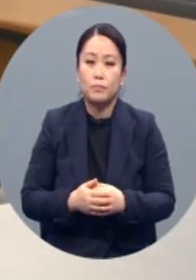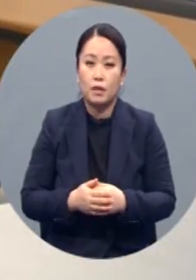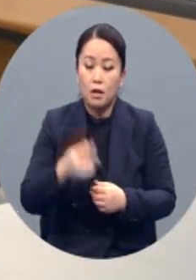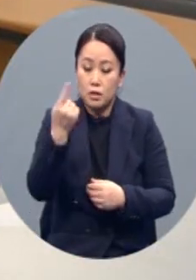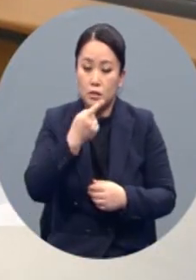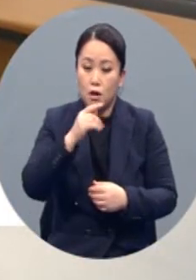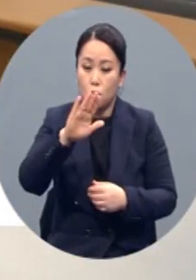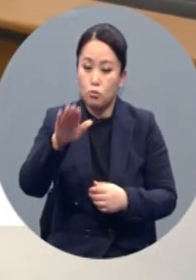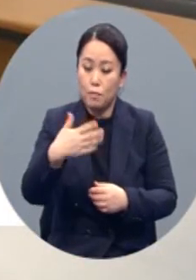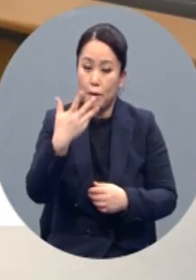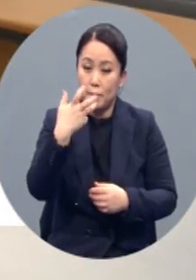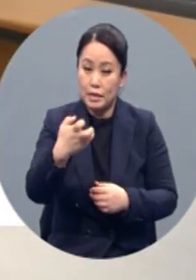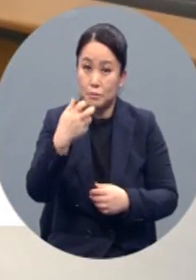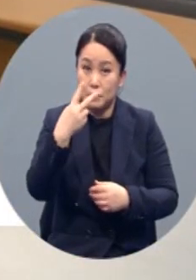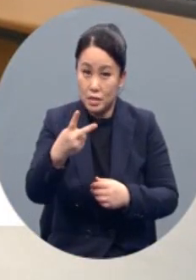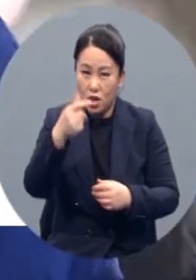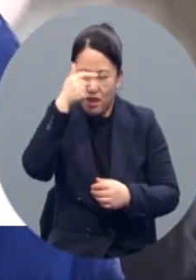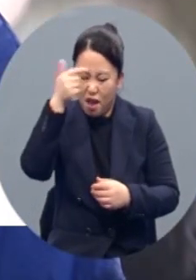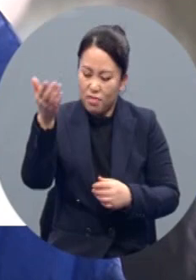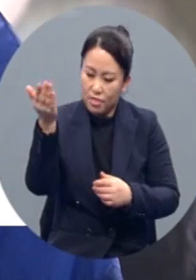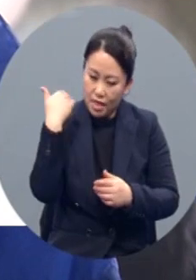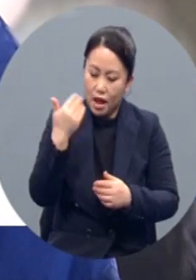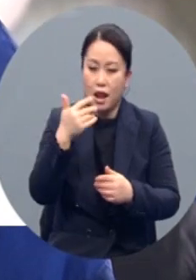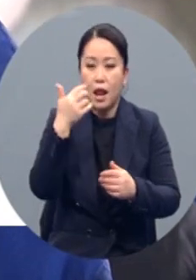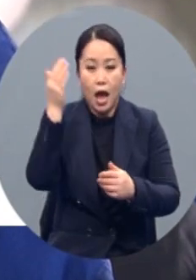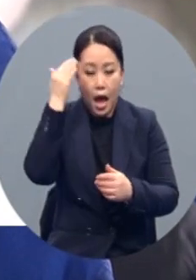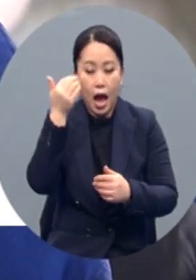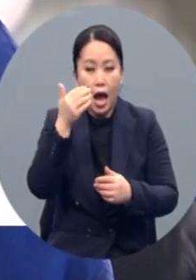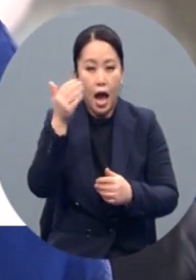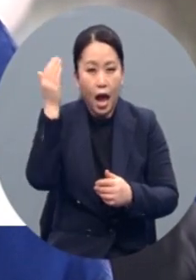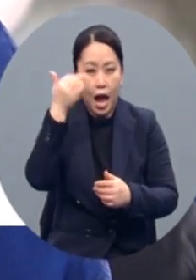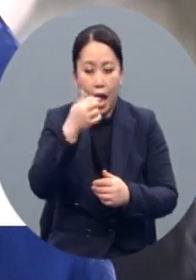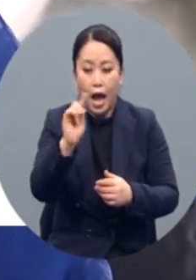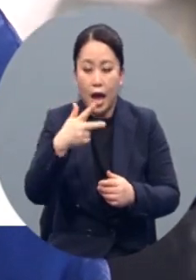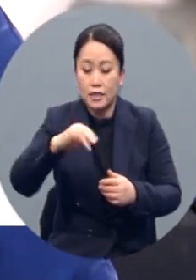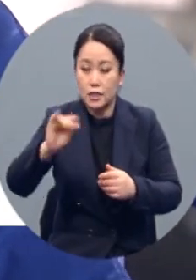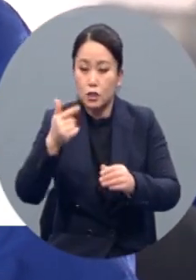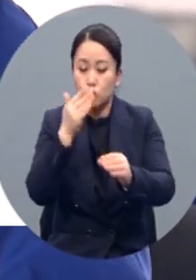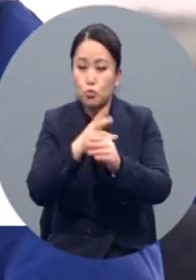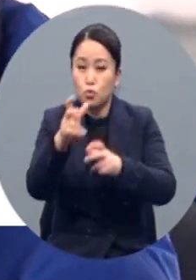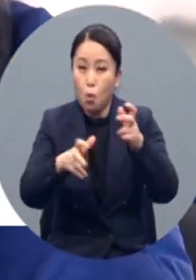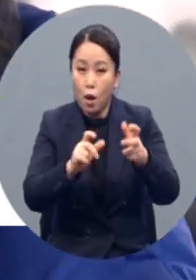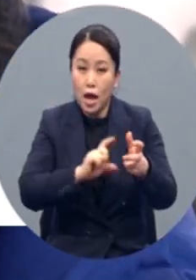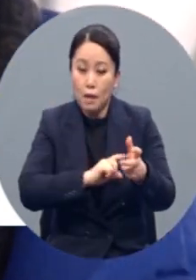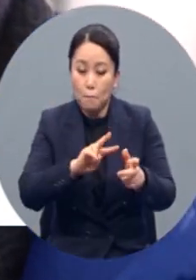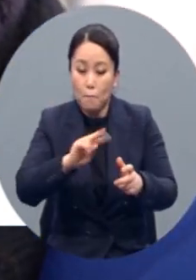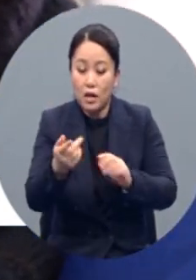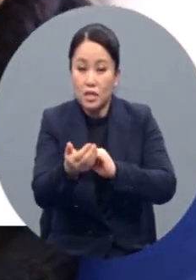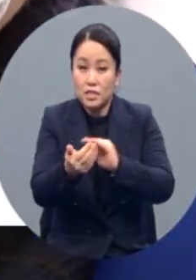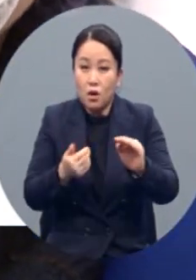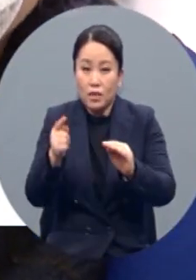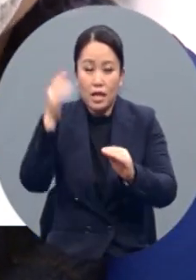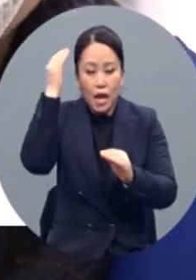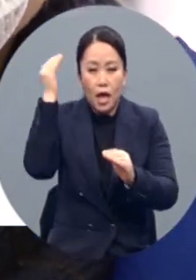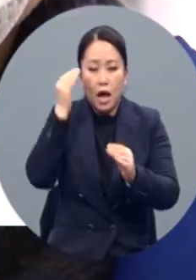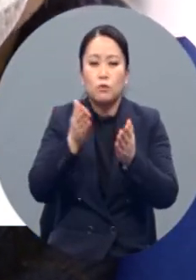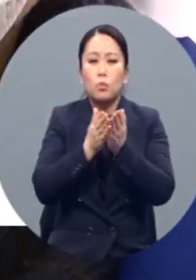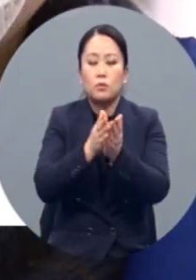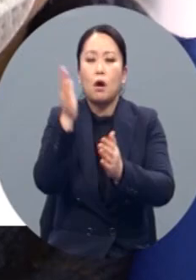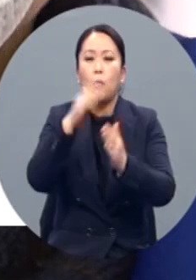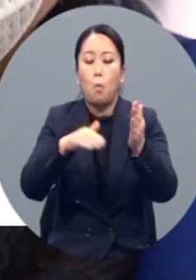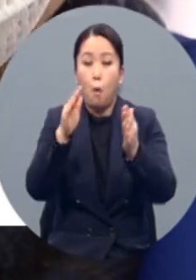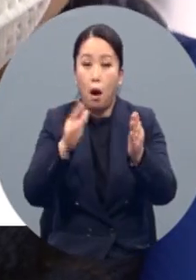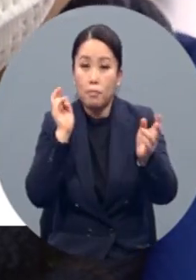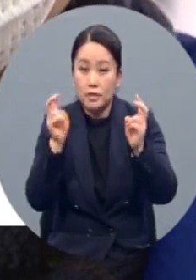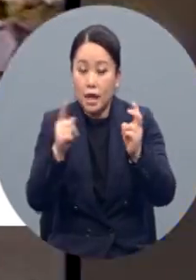1982년 옛 한진중공업의 전신이 대한조선공사 에 입사한 김진숙 씨 5 입사 6년차 어용노조 의